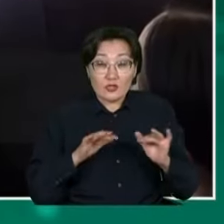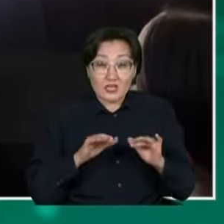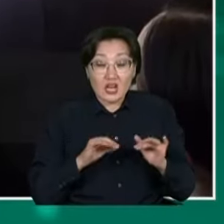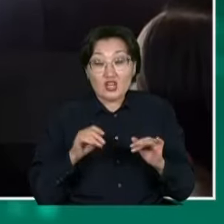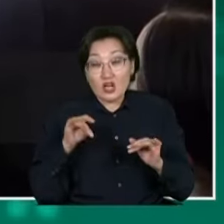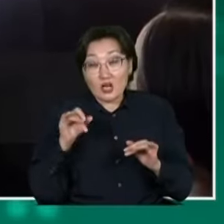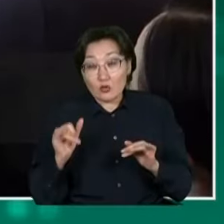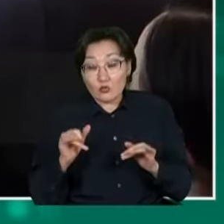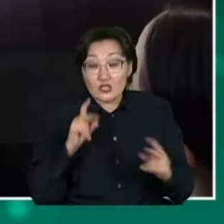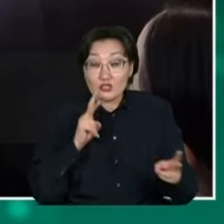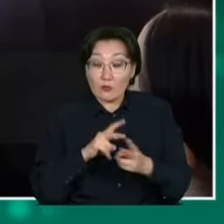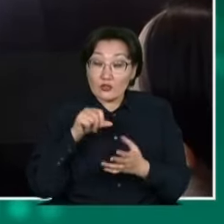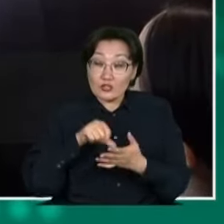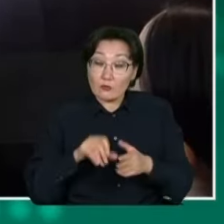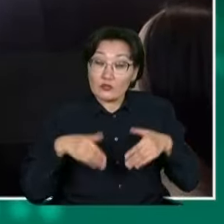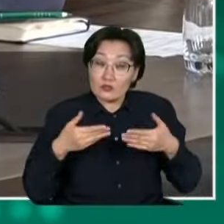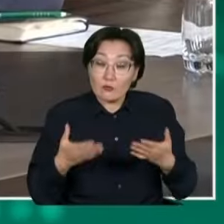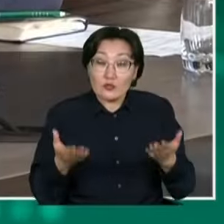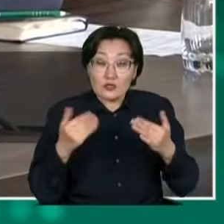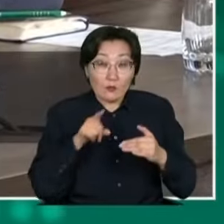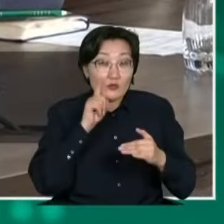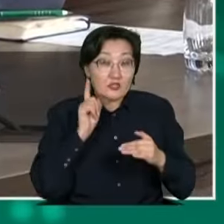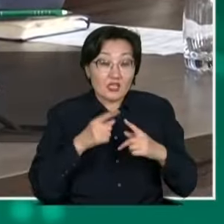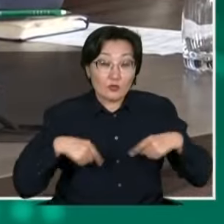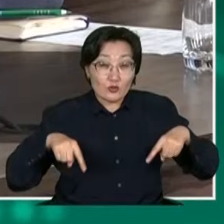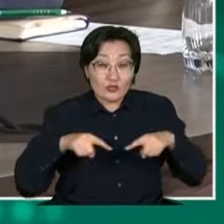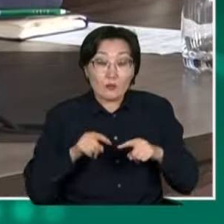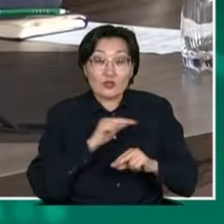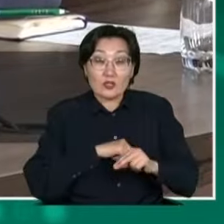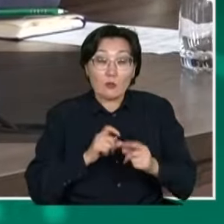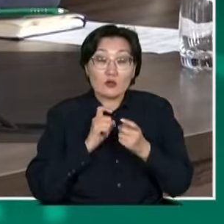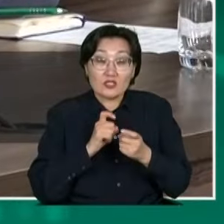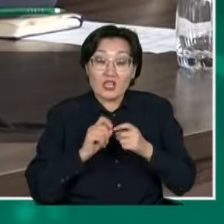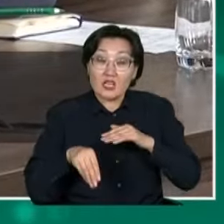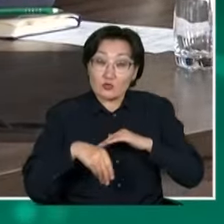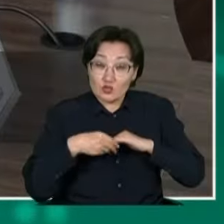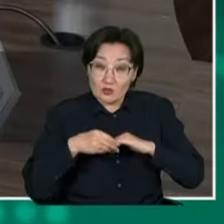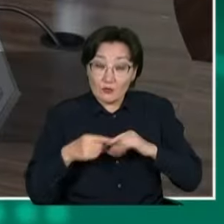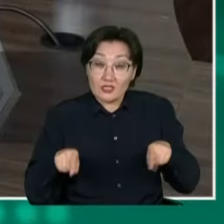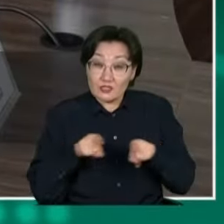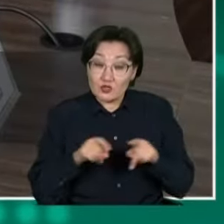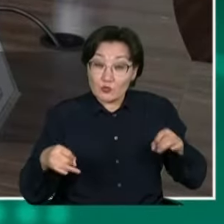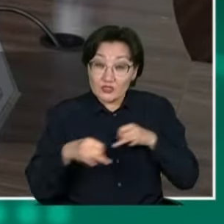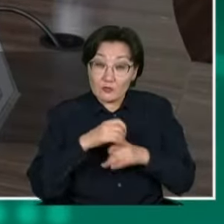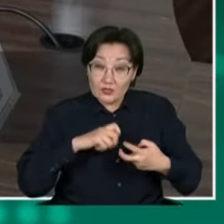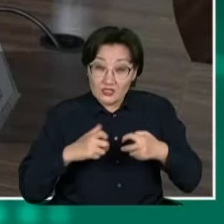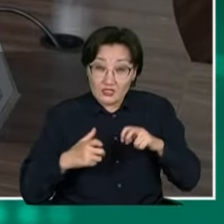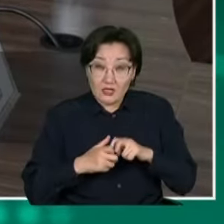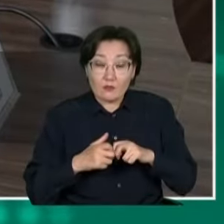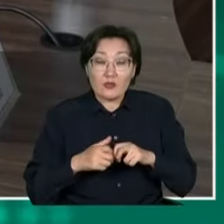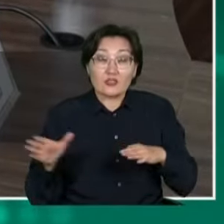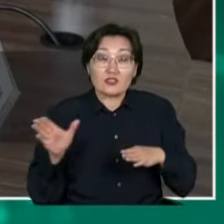«Жанару». На встрече участники предложили привлечь молодежные организации в работу по борьбе с коррупцией. Также обсуждались проблемы